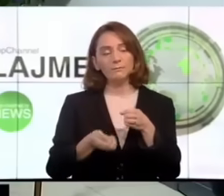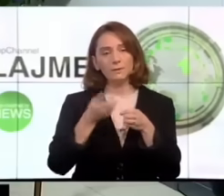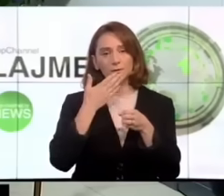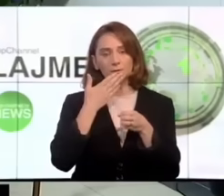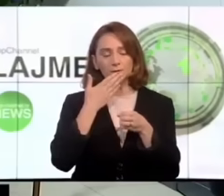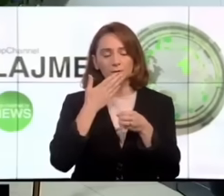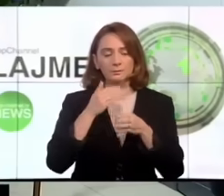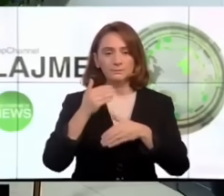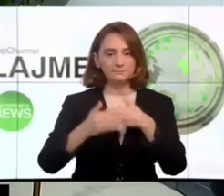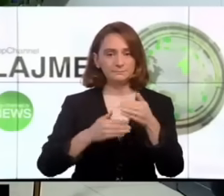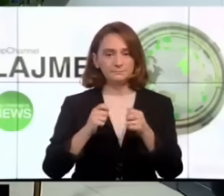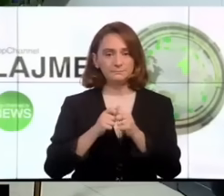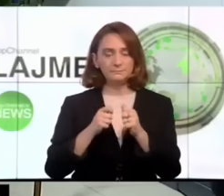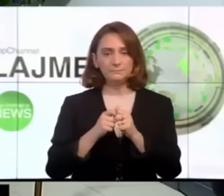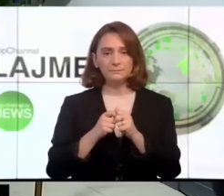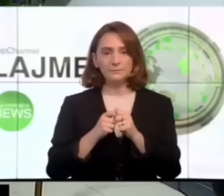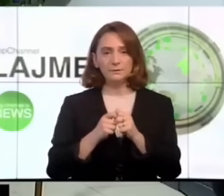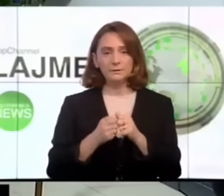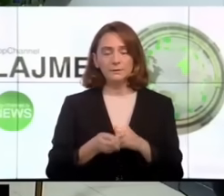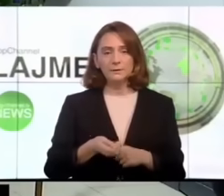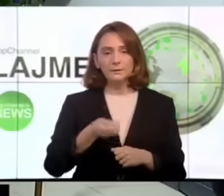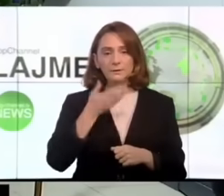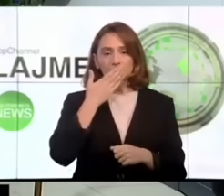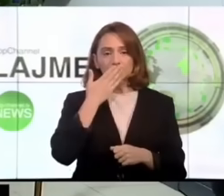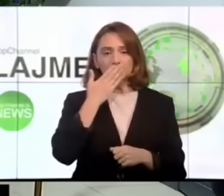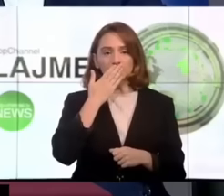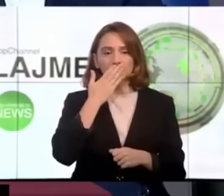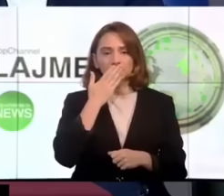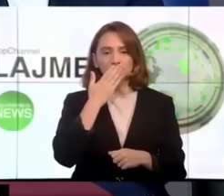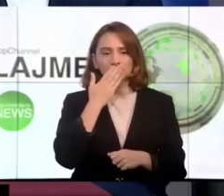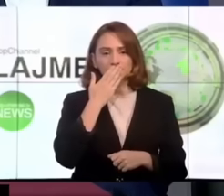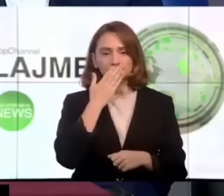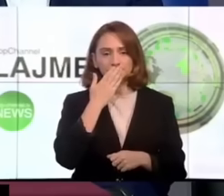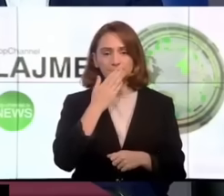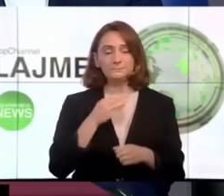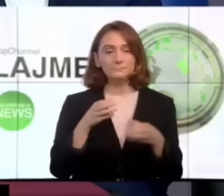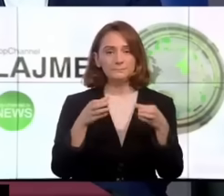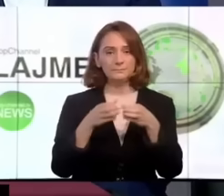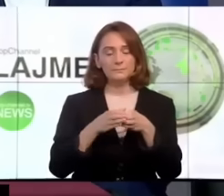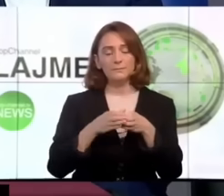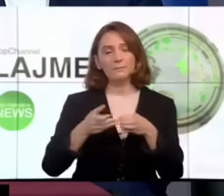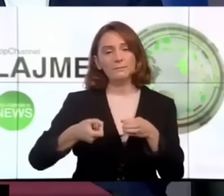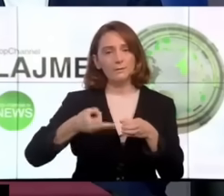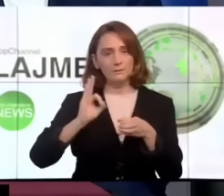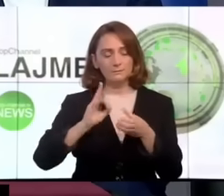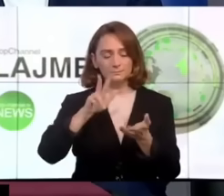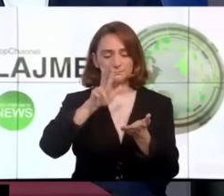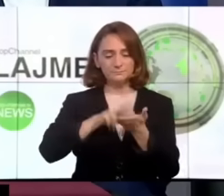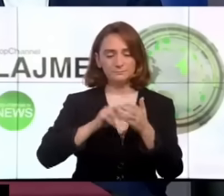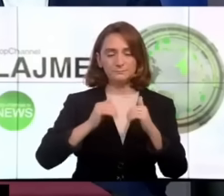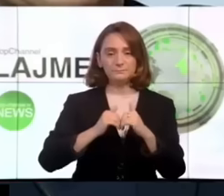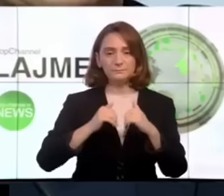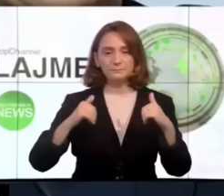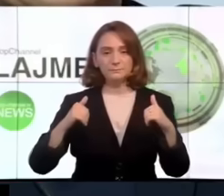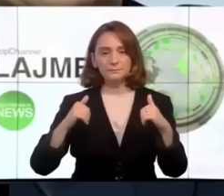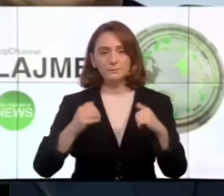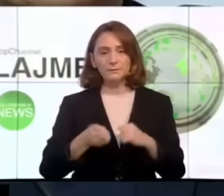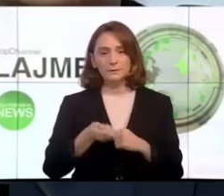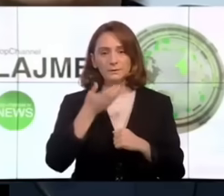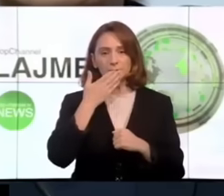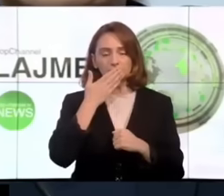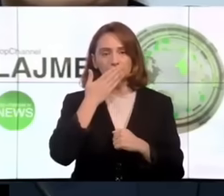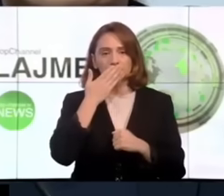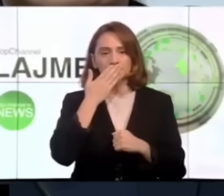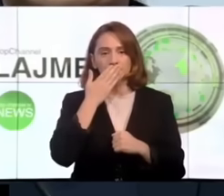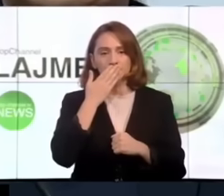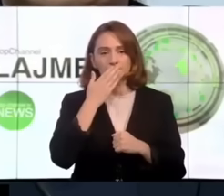kolegët Flutura Açka, Arbia Galliu dhe Selaudin Jakuplari, lajmëruan krijimin e një poli të ri brenda së djathtës, duke shpresuar